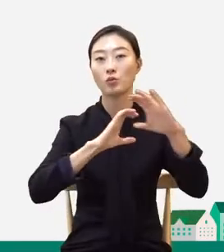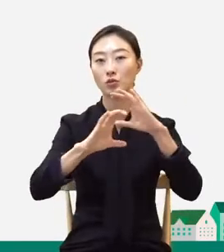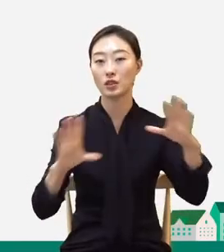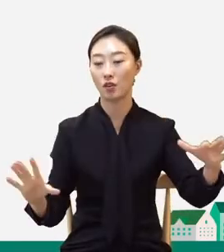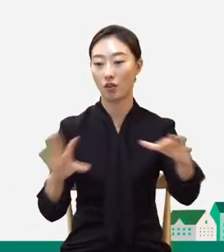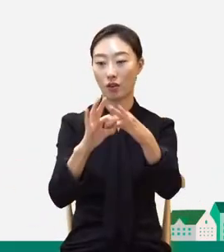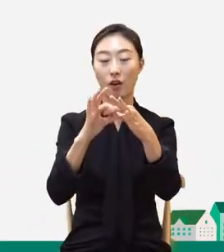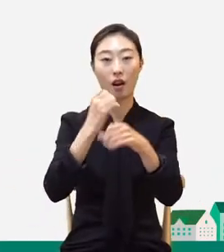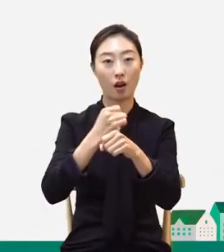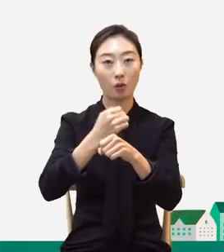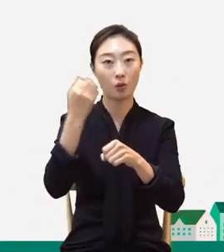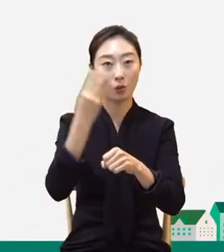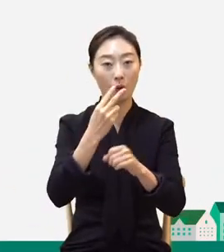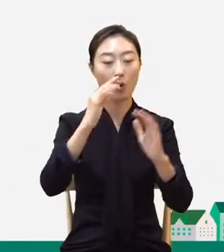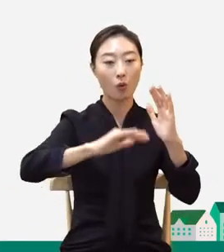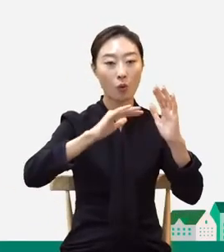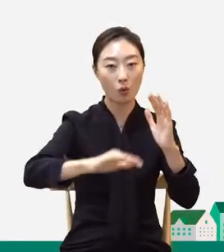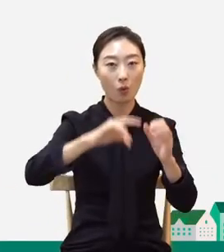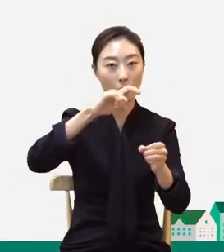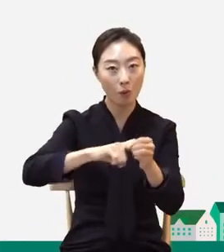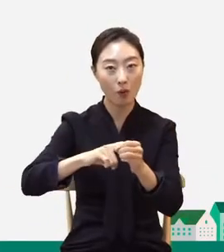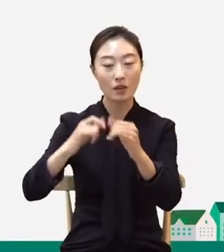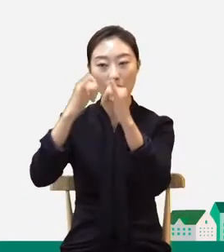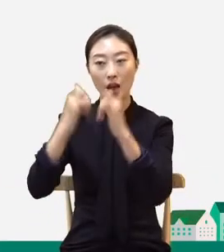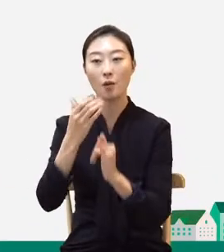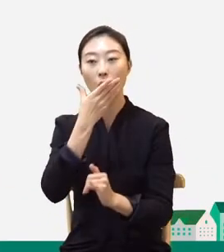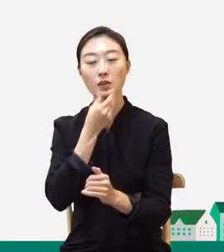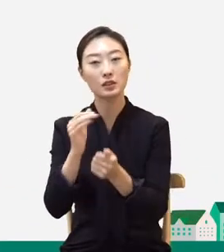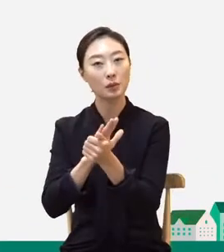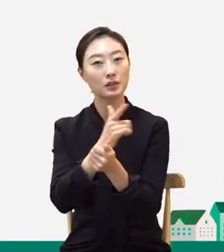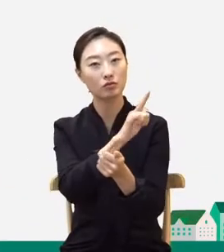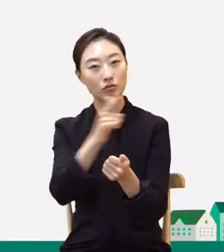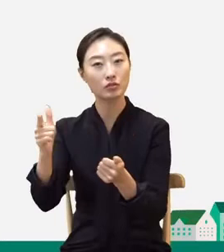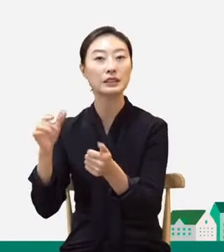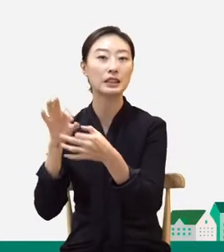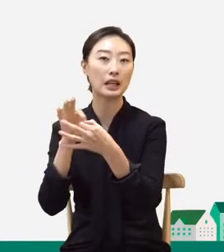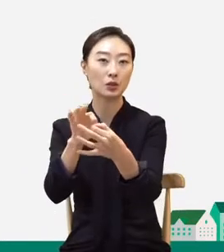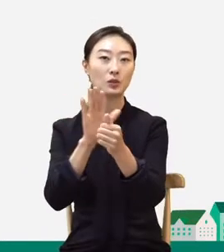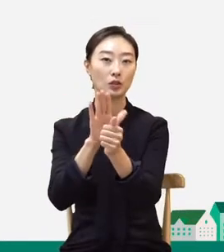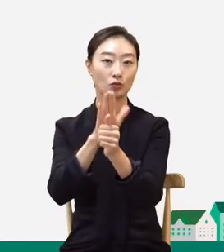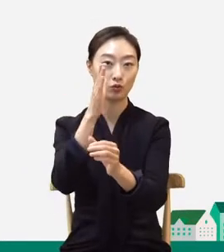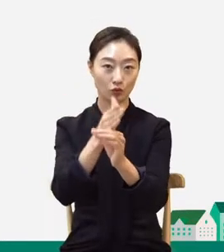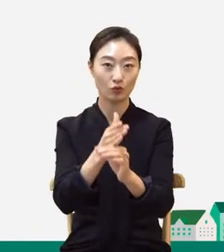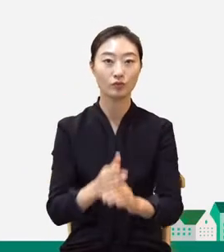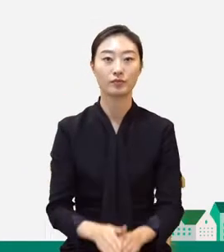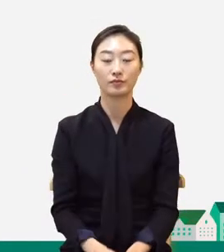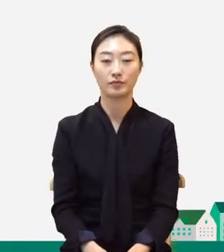기타 각종 공공 및 사회복지 서비스를 지원하고 있습니다.